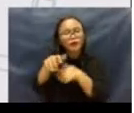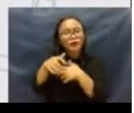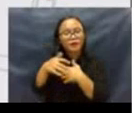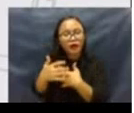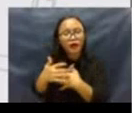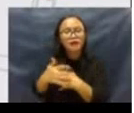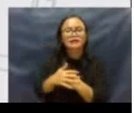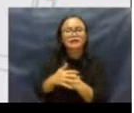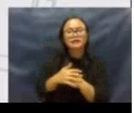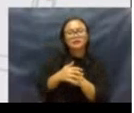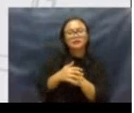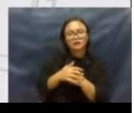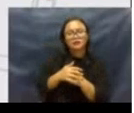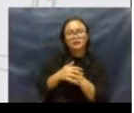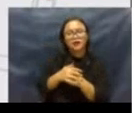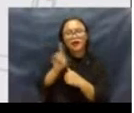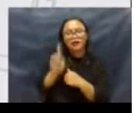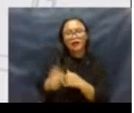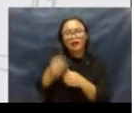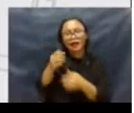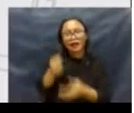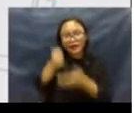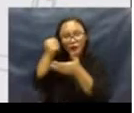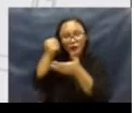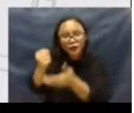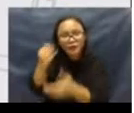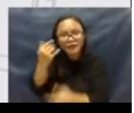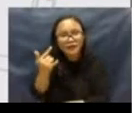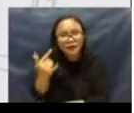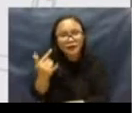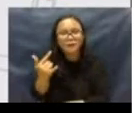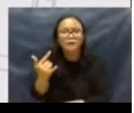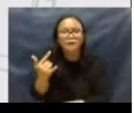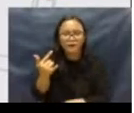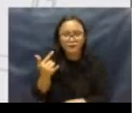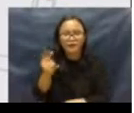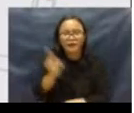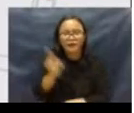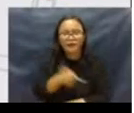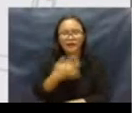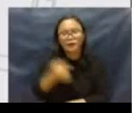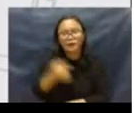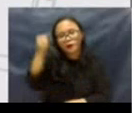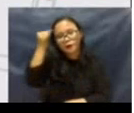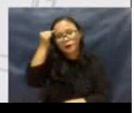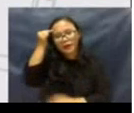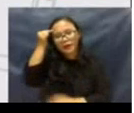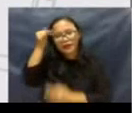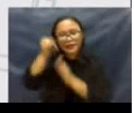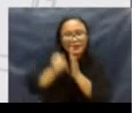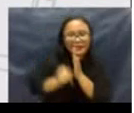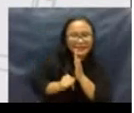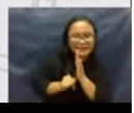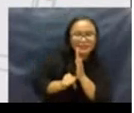di reward. Apanya dari berpikir kritis mereka yang perlu